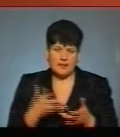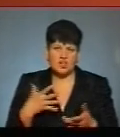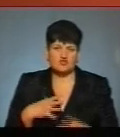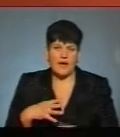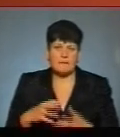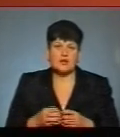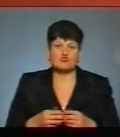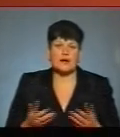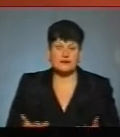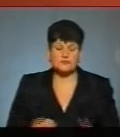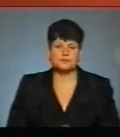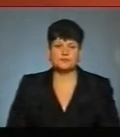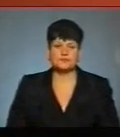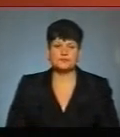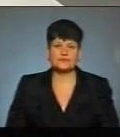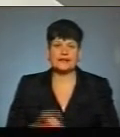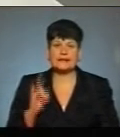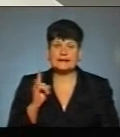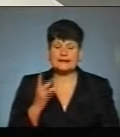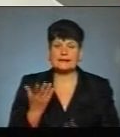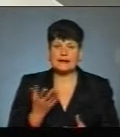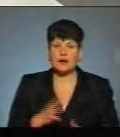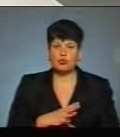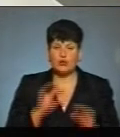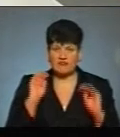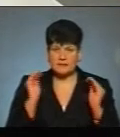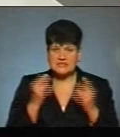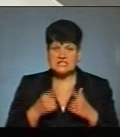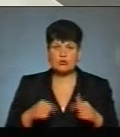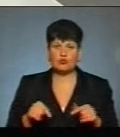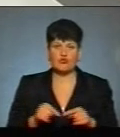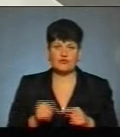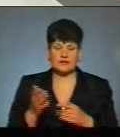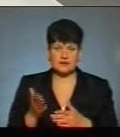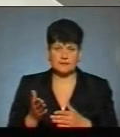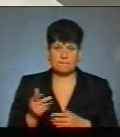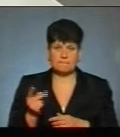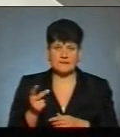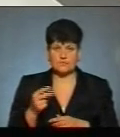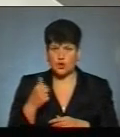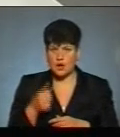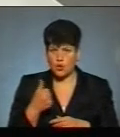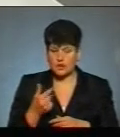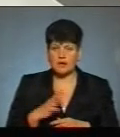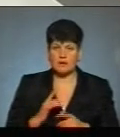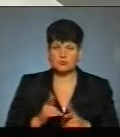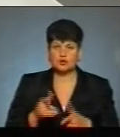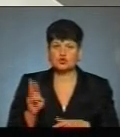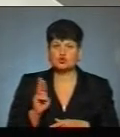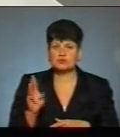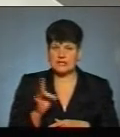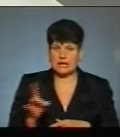результатів. Дитина, яка перебувала в реанімаційному відділенні 1,5 року, яка прибула з Шумського